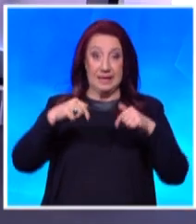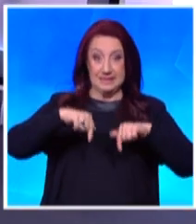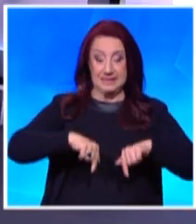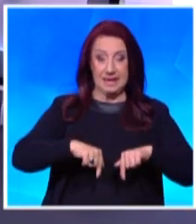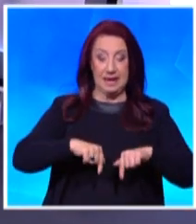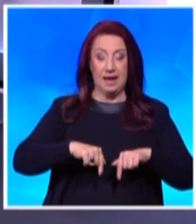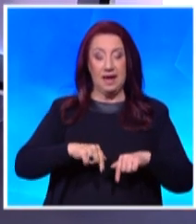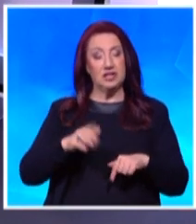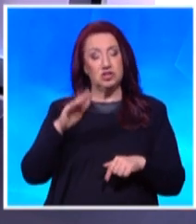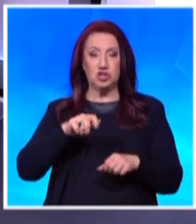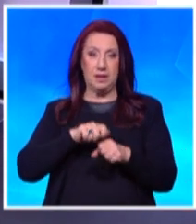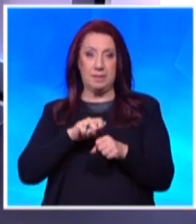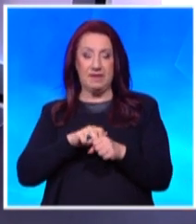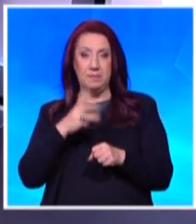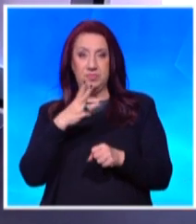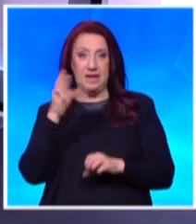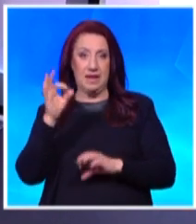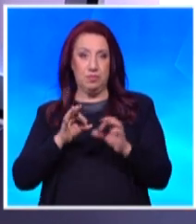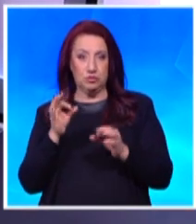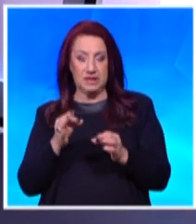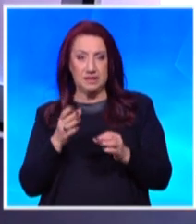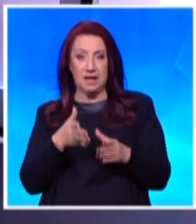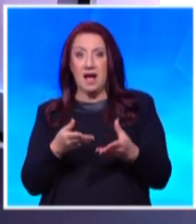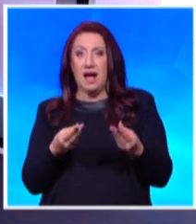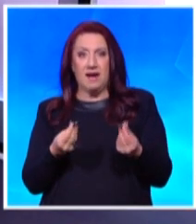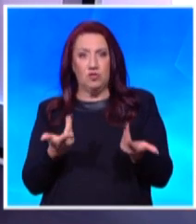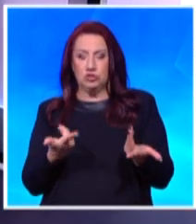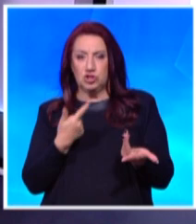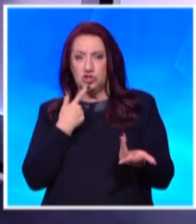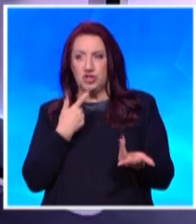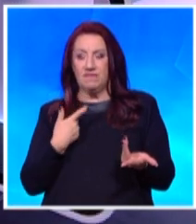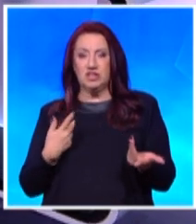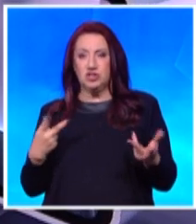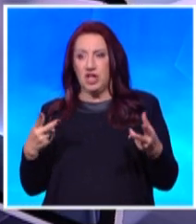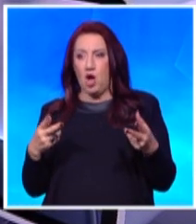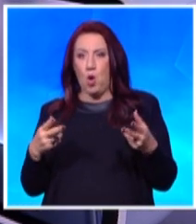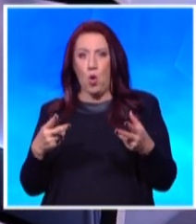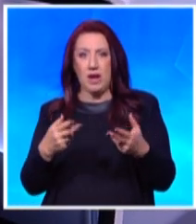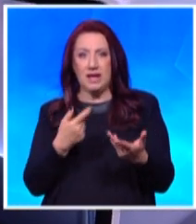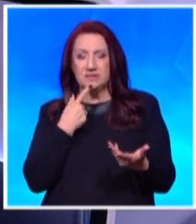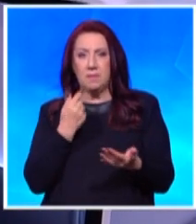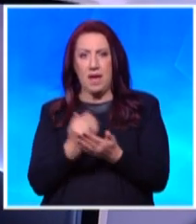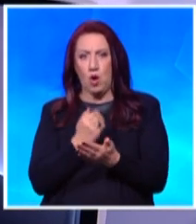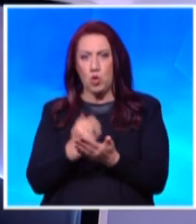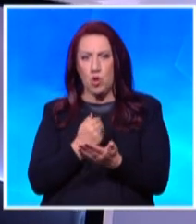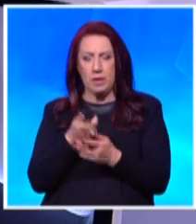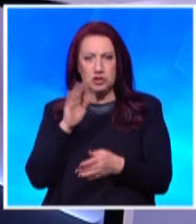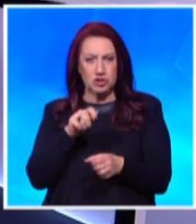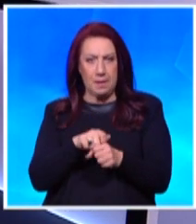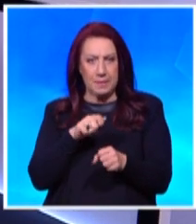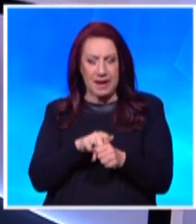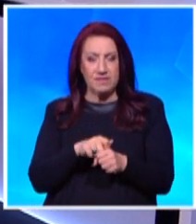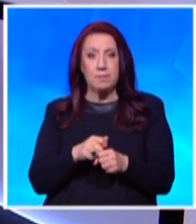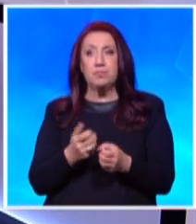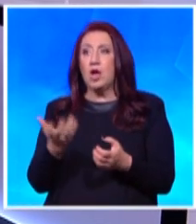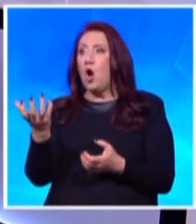да го направим 3%, значи трябва да затегнем коланите. И въпросът е откъде ще вземем пари, от кои разходи